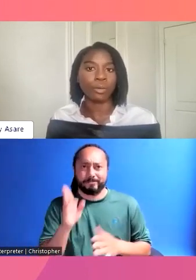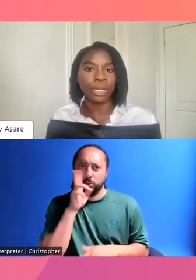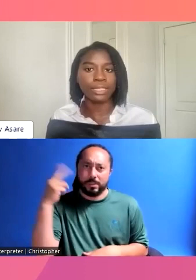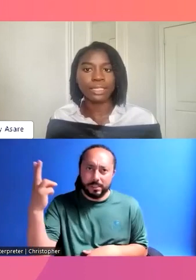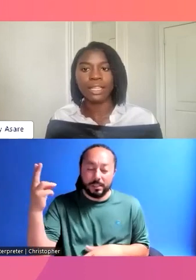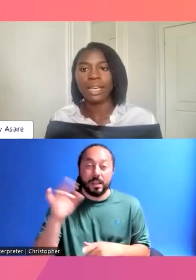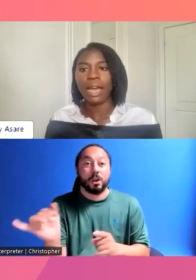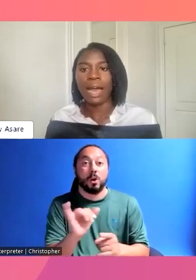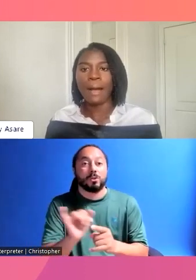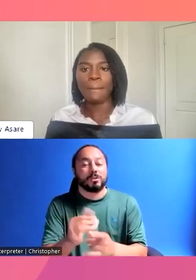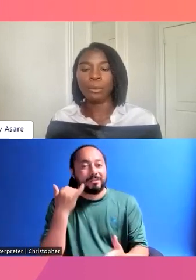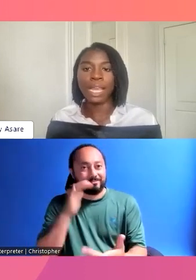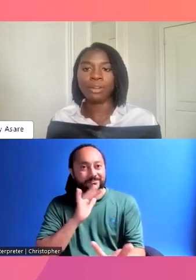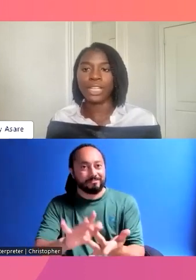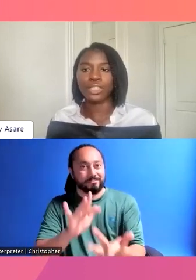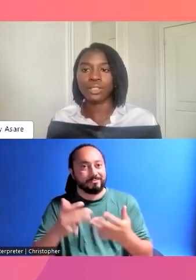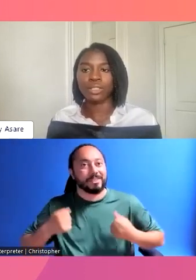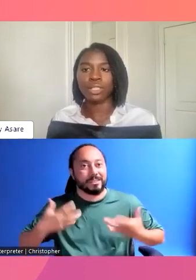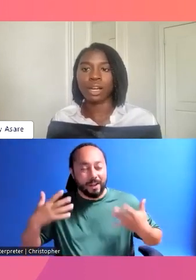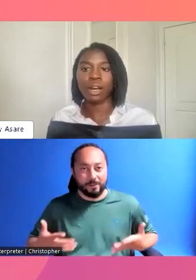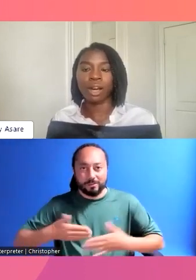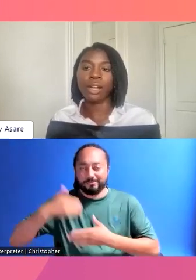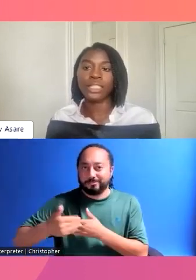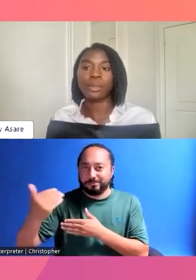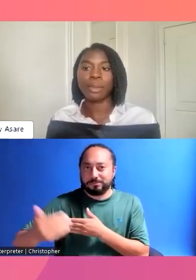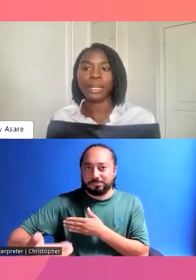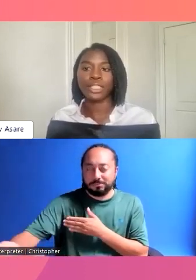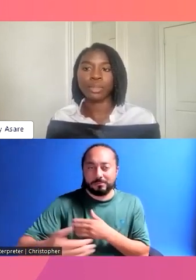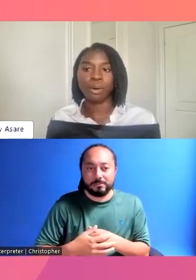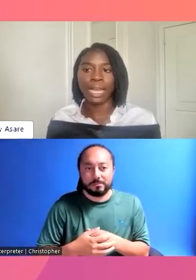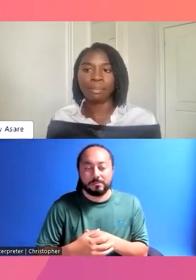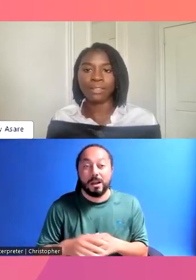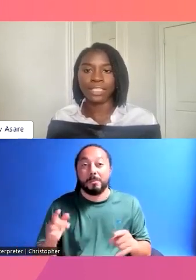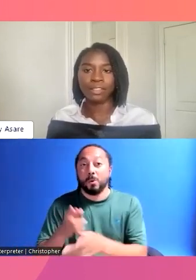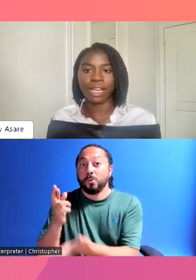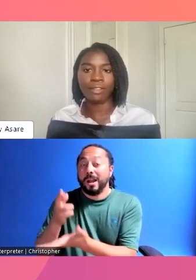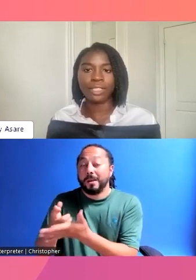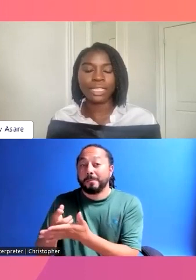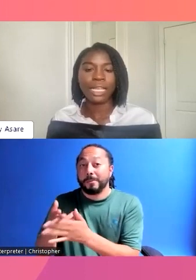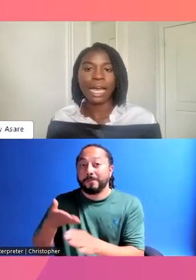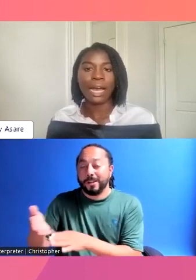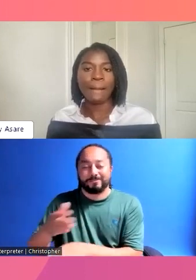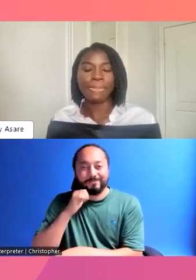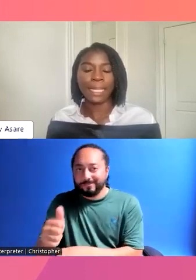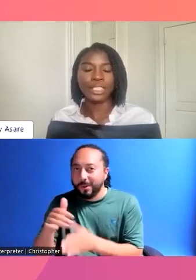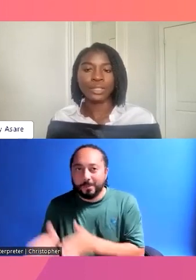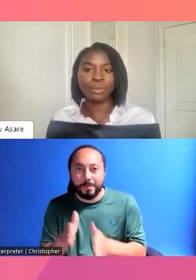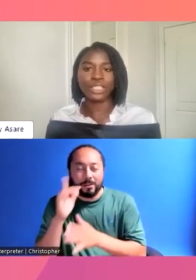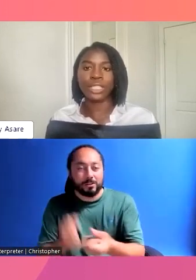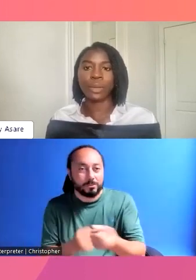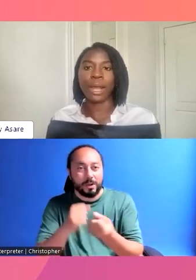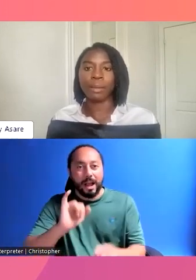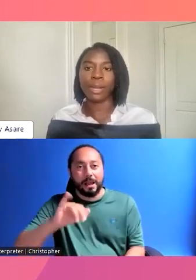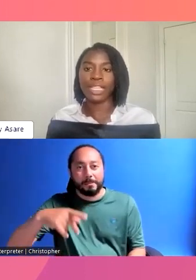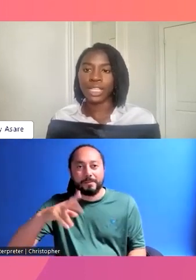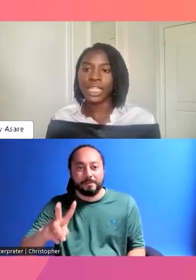de ce qu'ils font, de leurs occupations et du fait qu'ils sont en contact avec ces femmes. Mais on a aussi vu que ces personnes